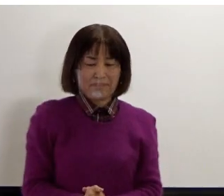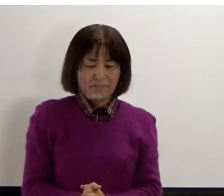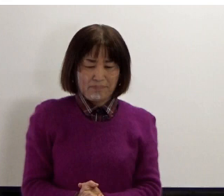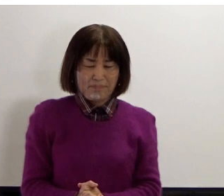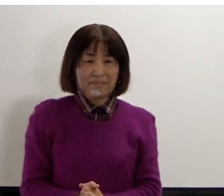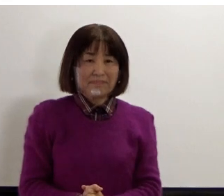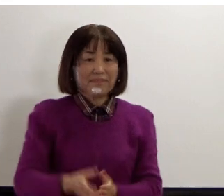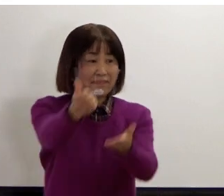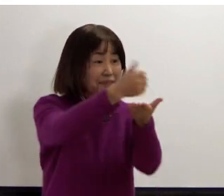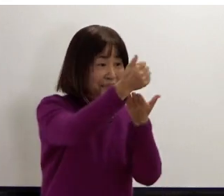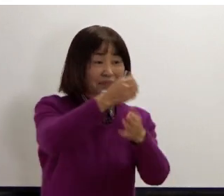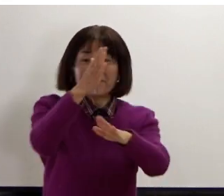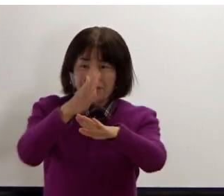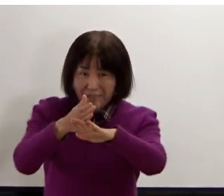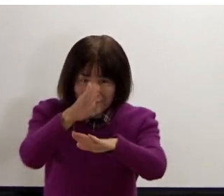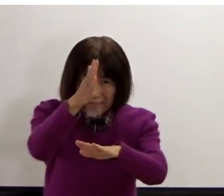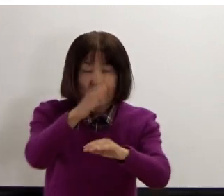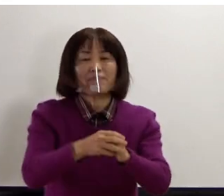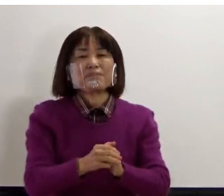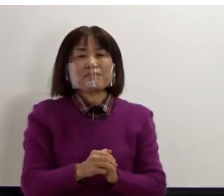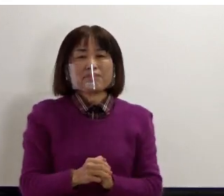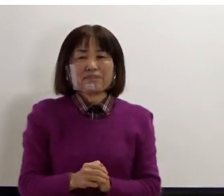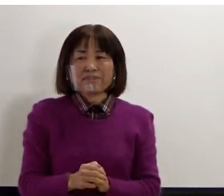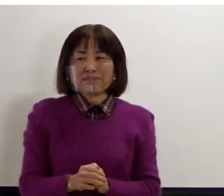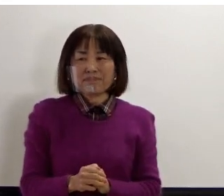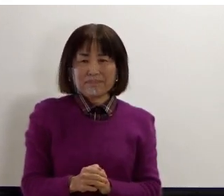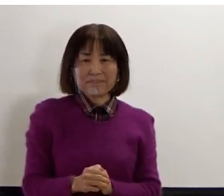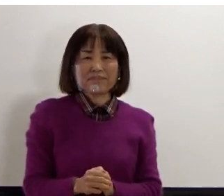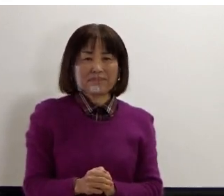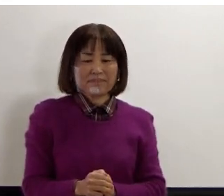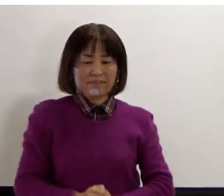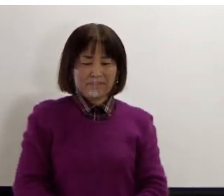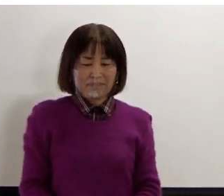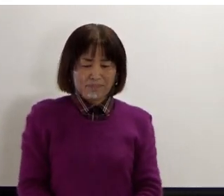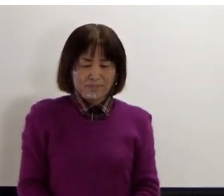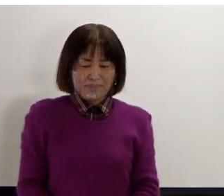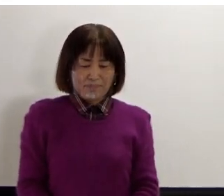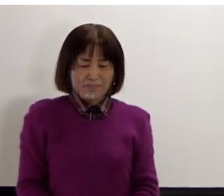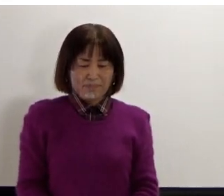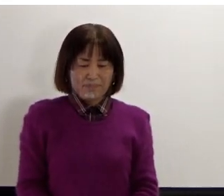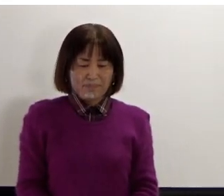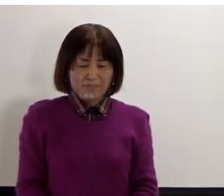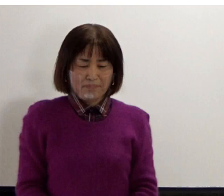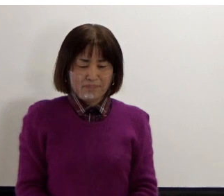よくいらっしゃいました。入ってますかね。はい、